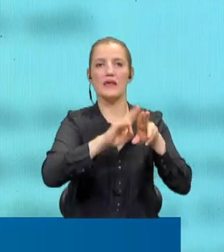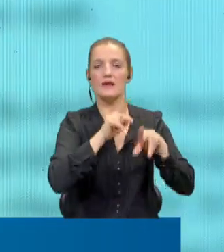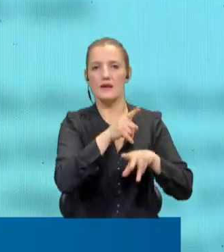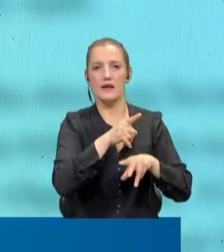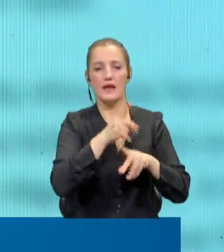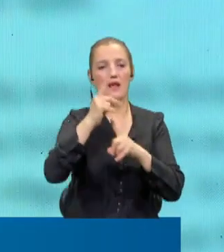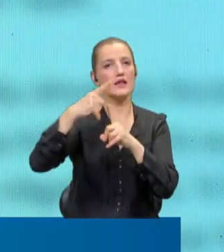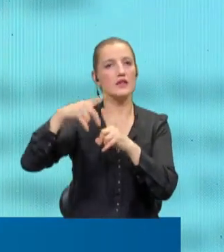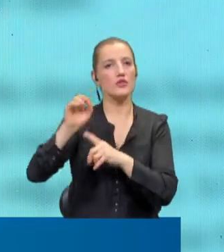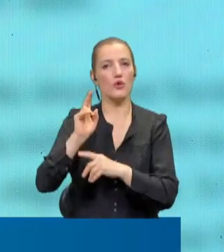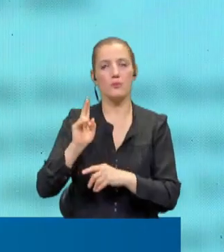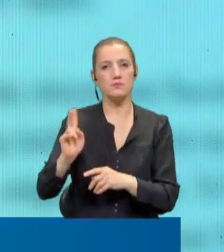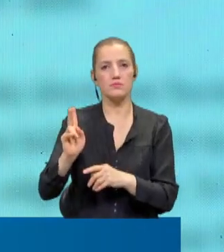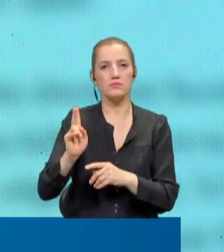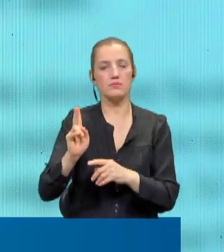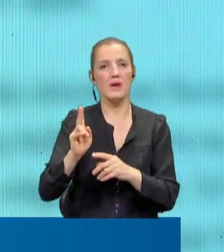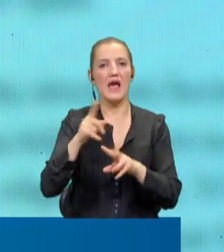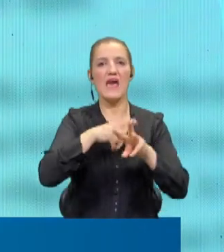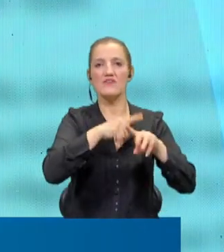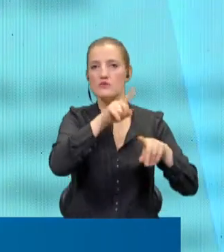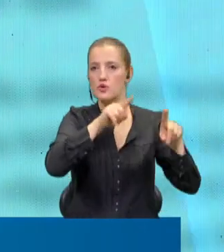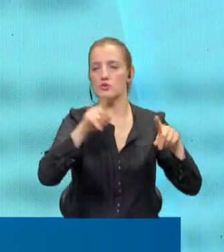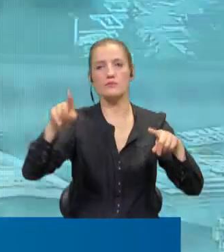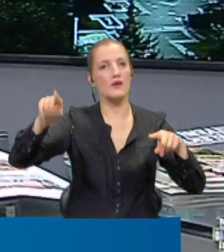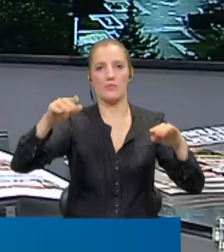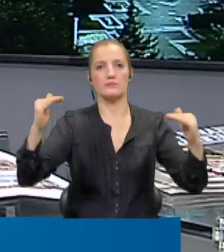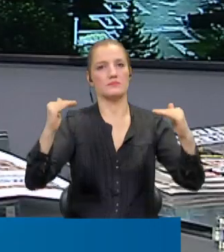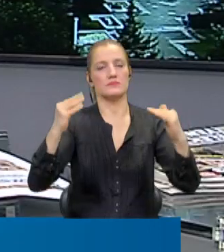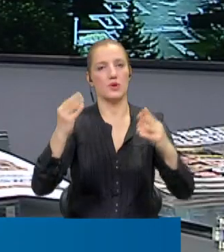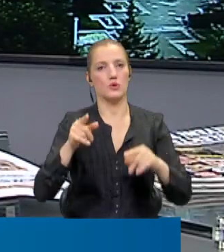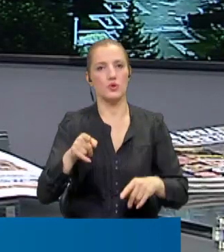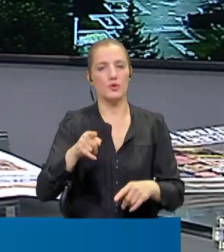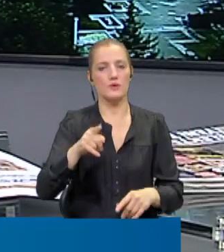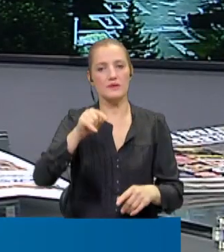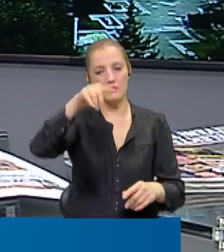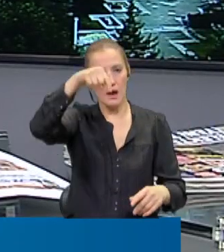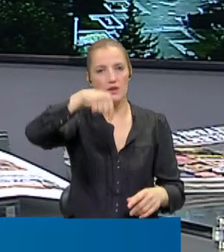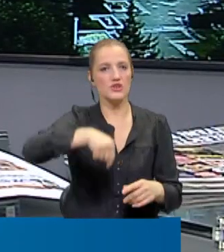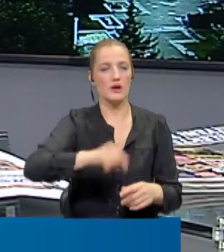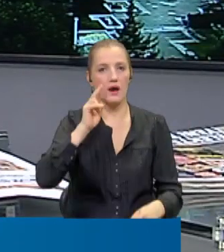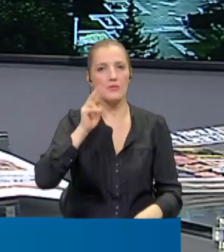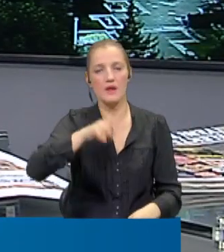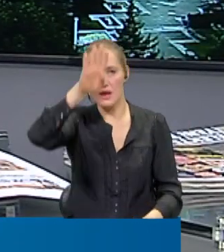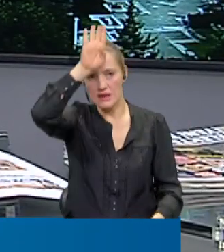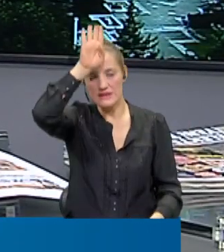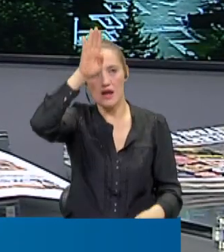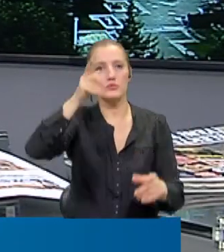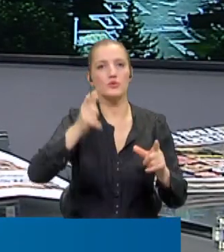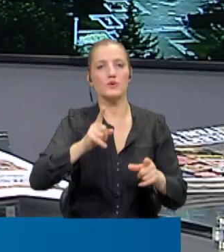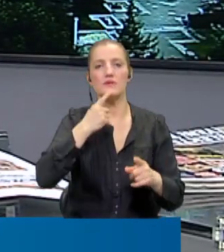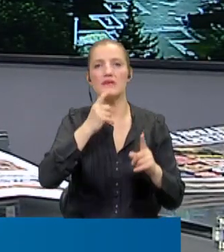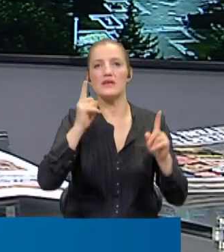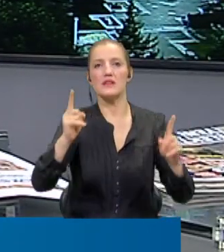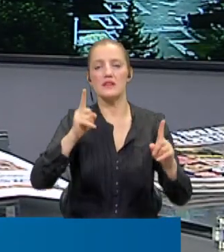ito'nun enflasyonu birbirini tutar şöyle aşağı indiğimizde ise Sağ olun yıllık enflasyonu